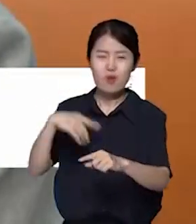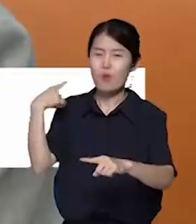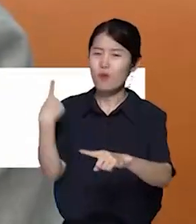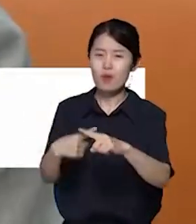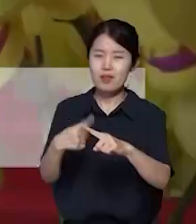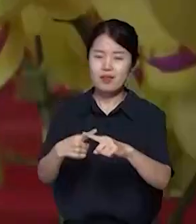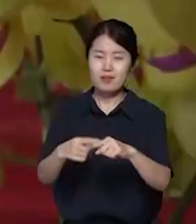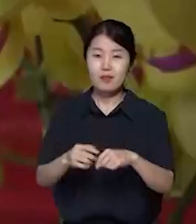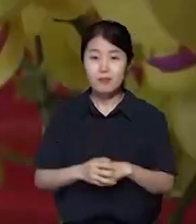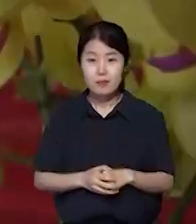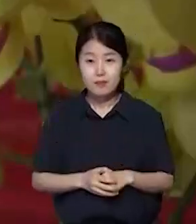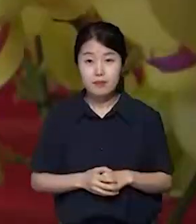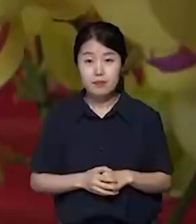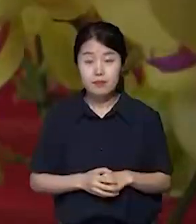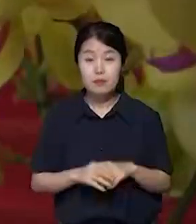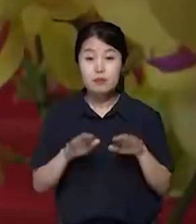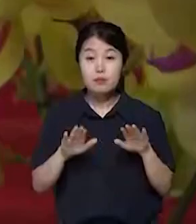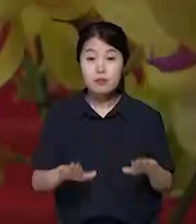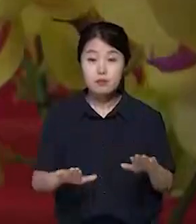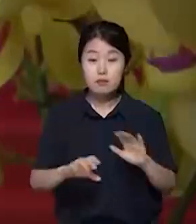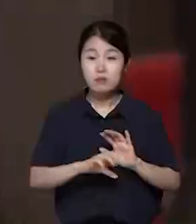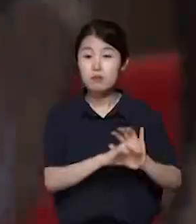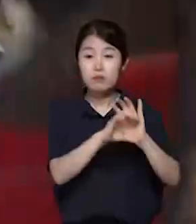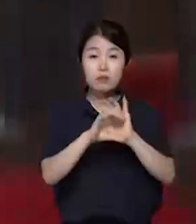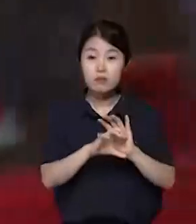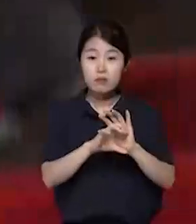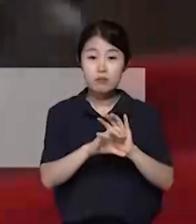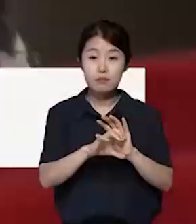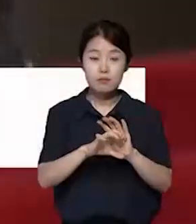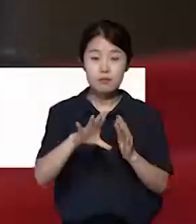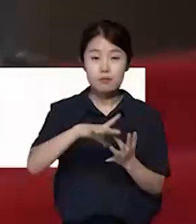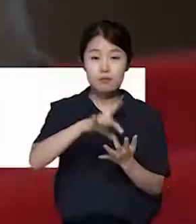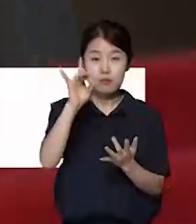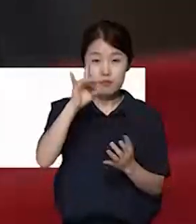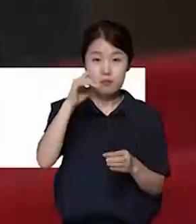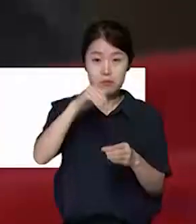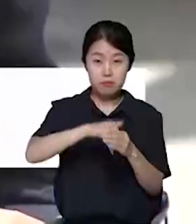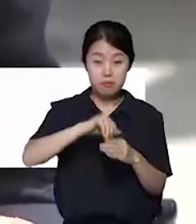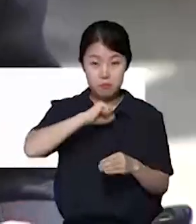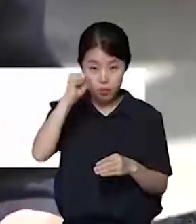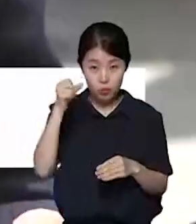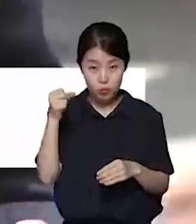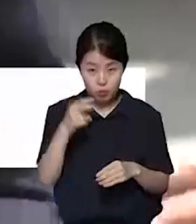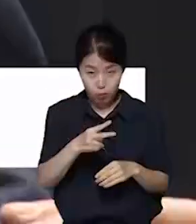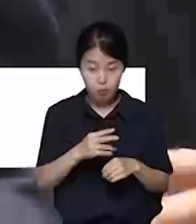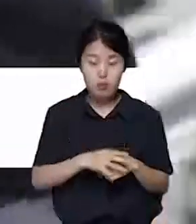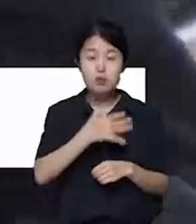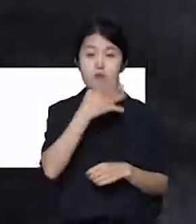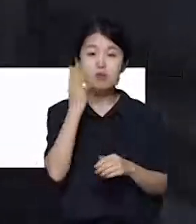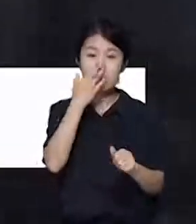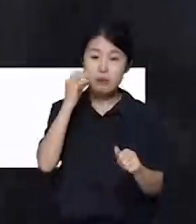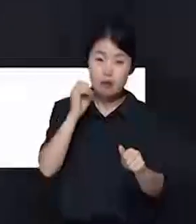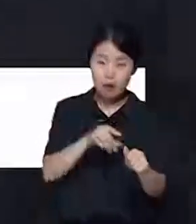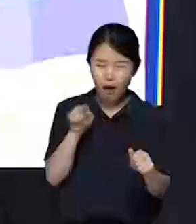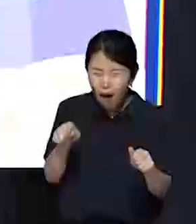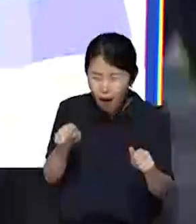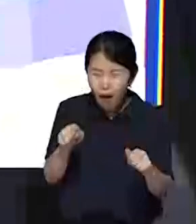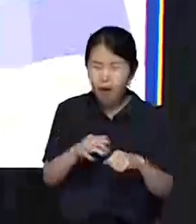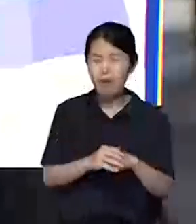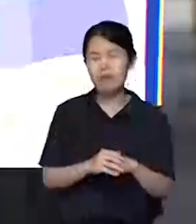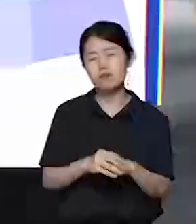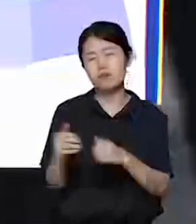있습니다. 코로나 초선에 이어 노인 비하 발언 논란에 혁신위가 혁신은커녕 오히려 민주당의 최대